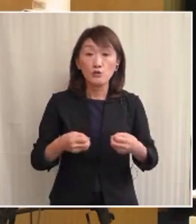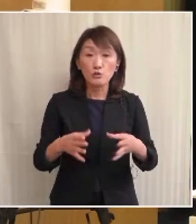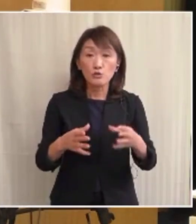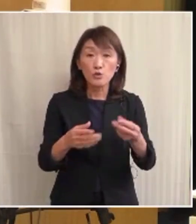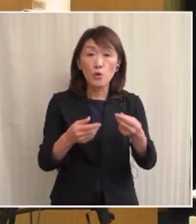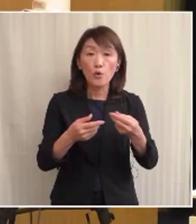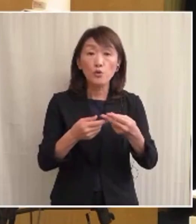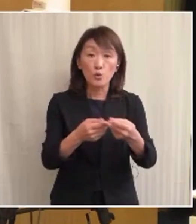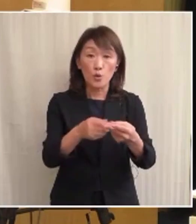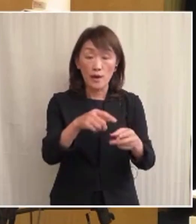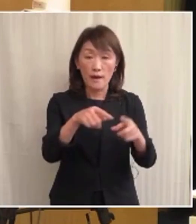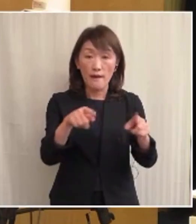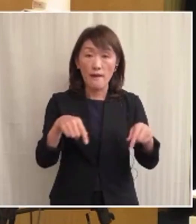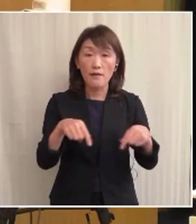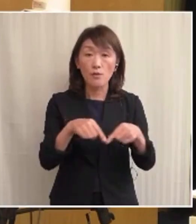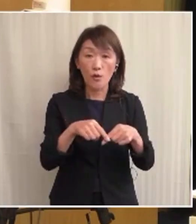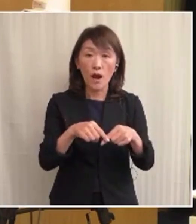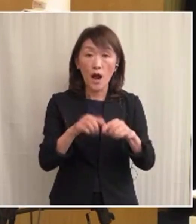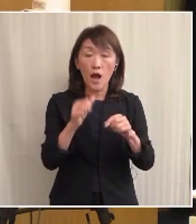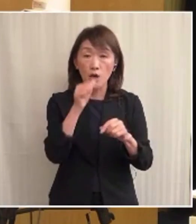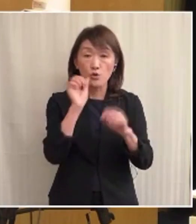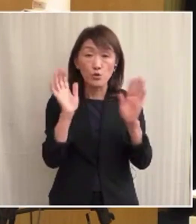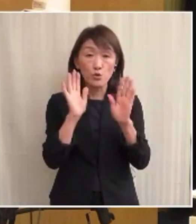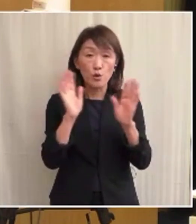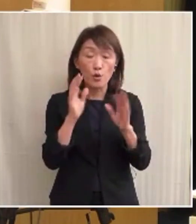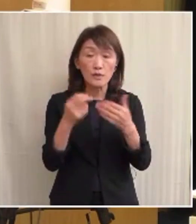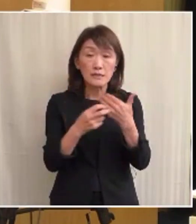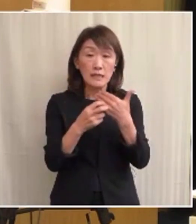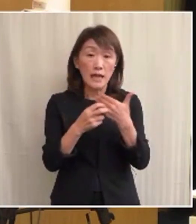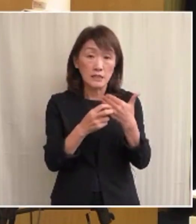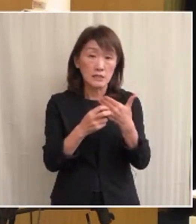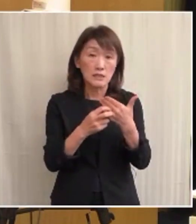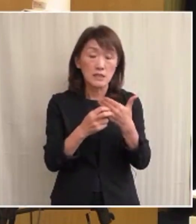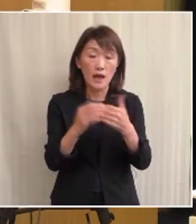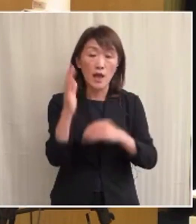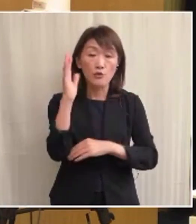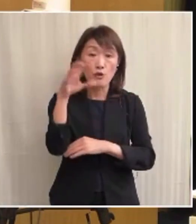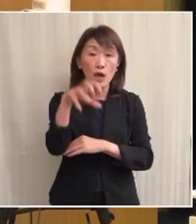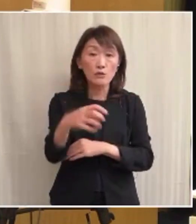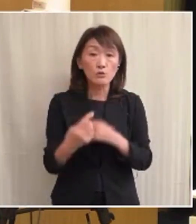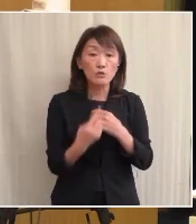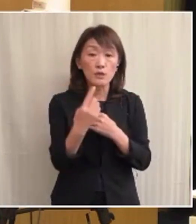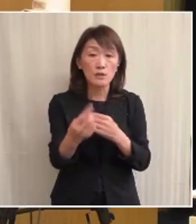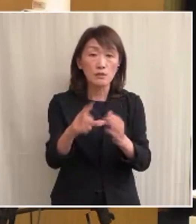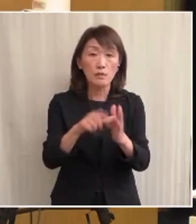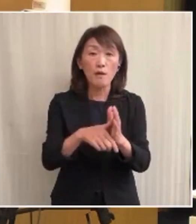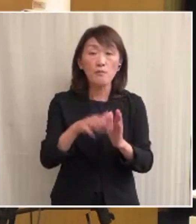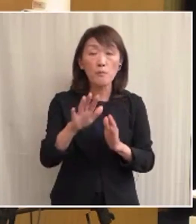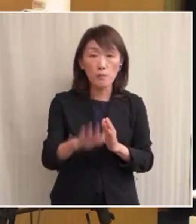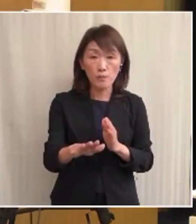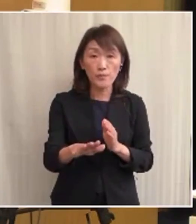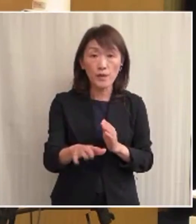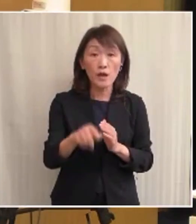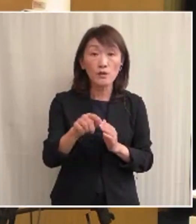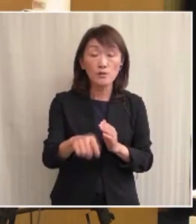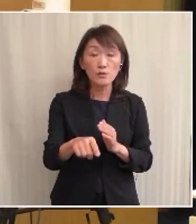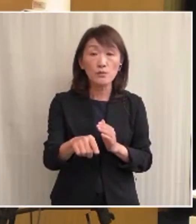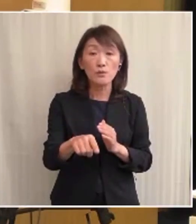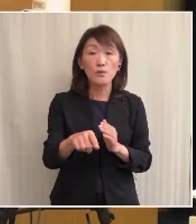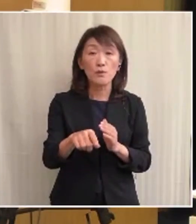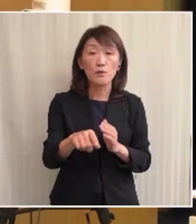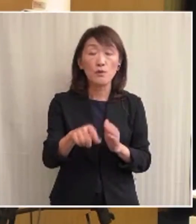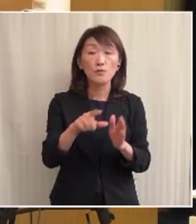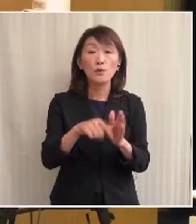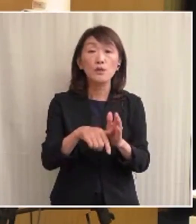か、あるいは乳幼児検診などで区役所の方に来庁される場合などもありますので、そういった機会を捉え